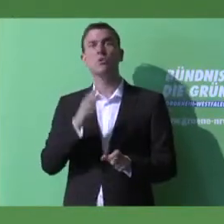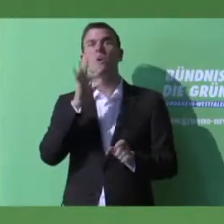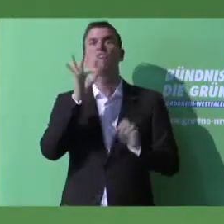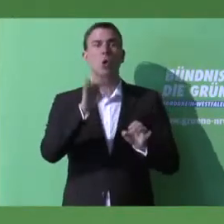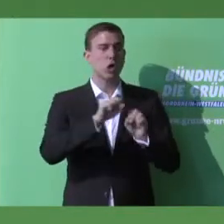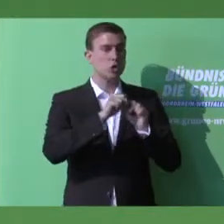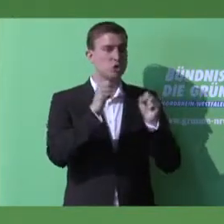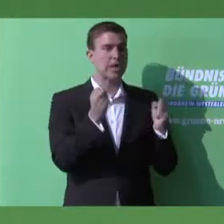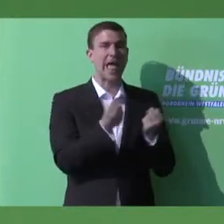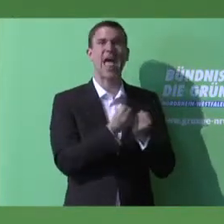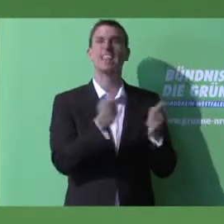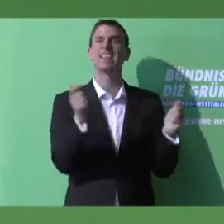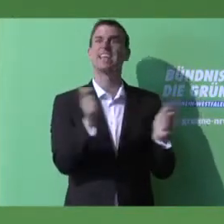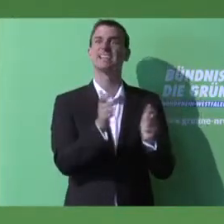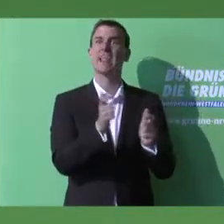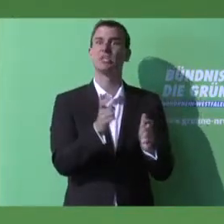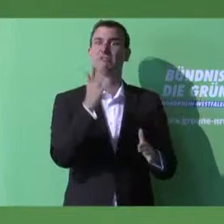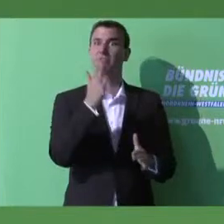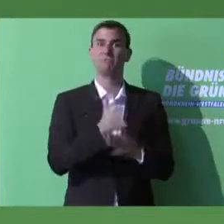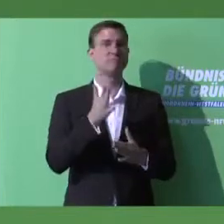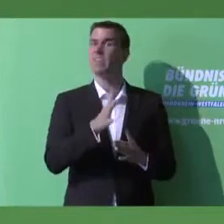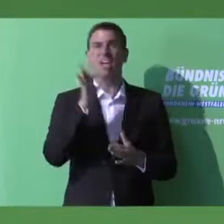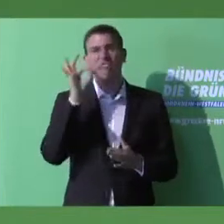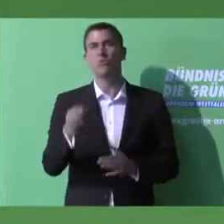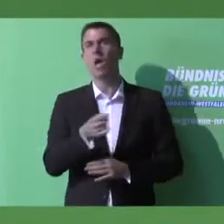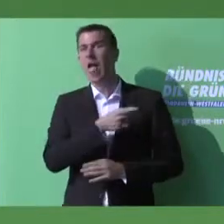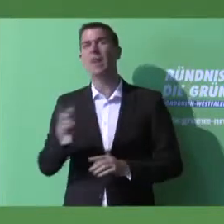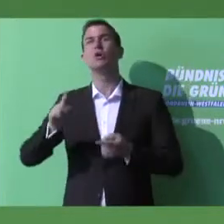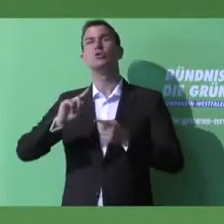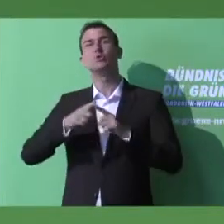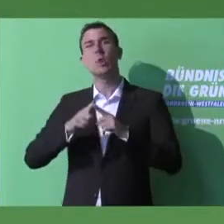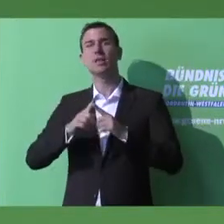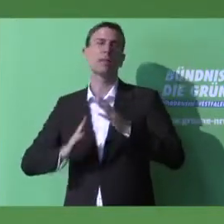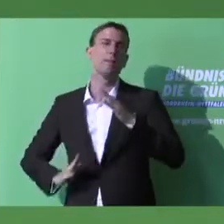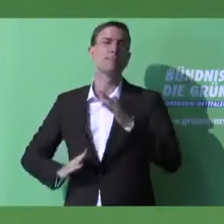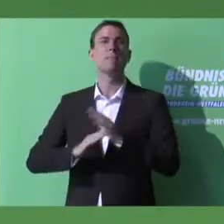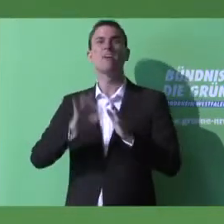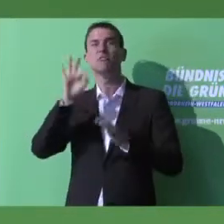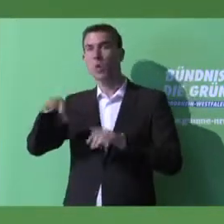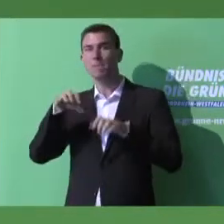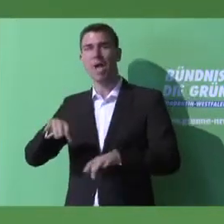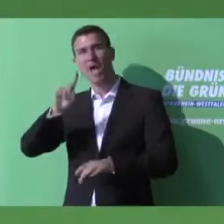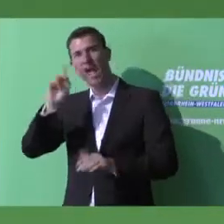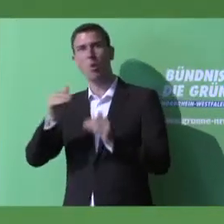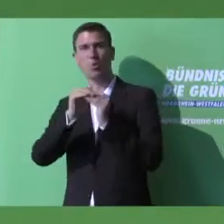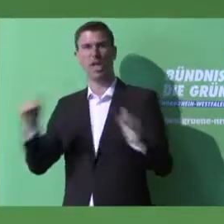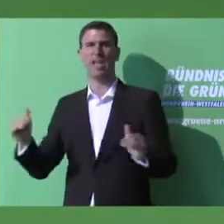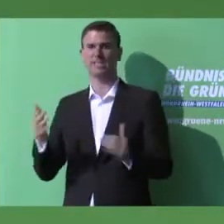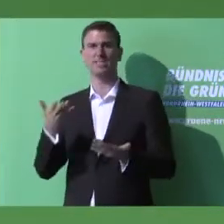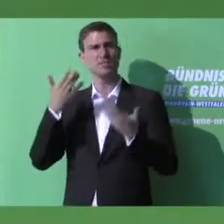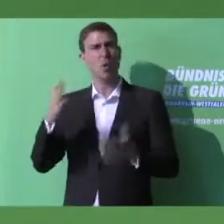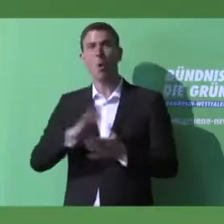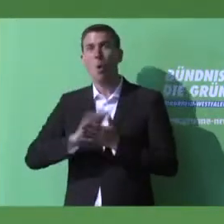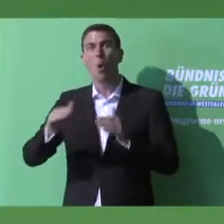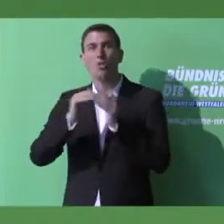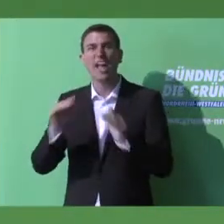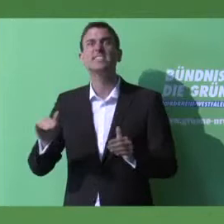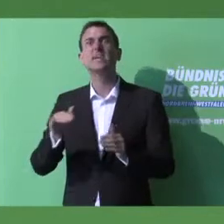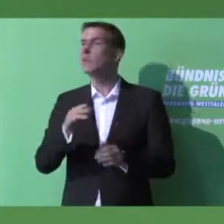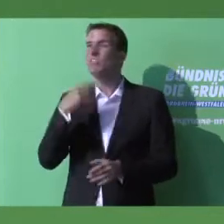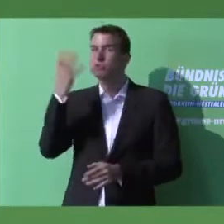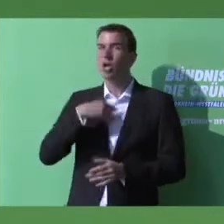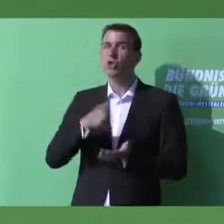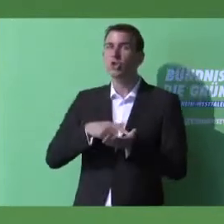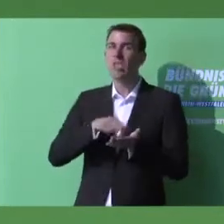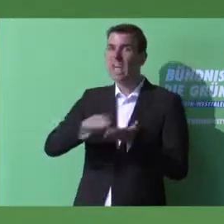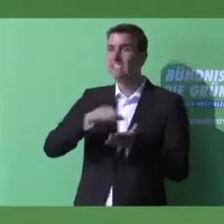Staaten und Gesellschaften, sondern für eine Schuldenbremse auch für Banken kämpfen. Nie wieder darf der Steuerzahler